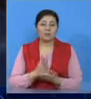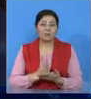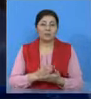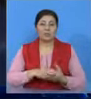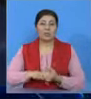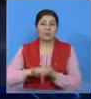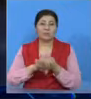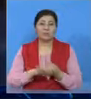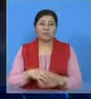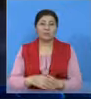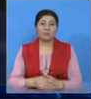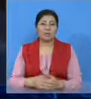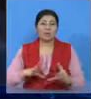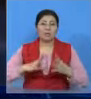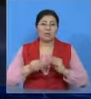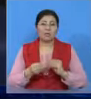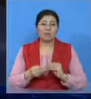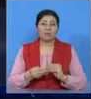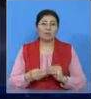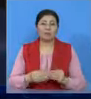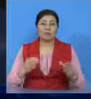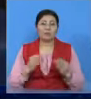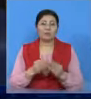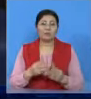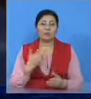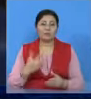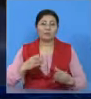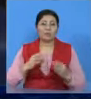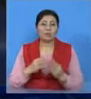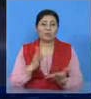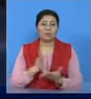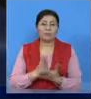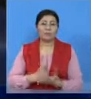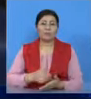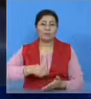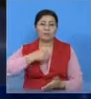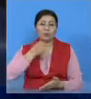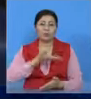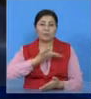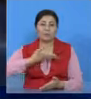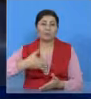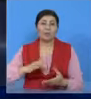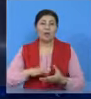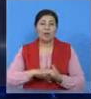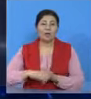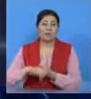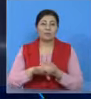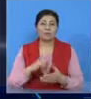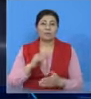кәсіподағымыз. Жалпы федерация бар, үш федерация бар. Сон ең үлкені біздің федерация, кәсіподақ